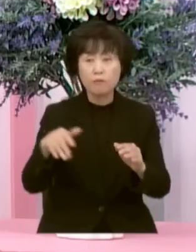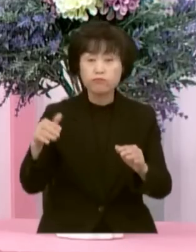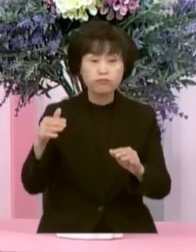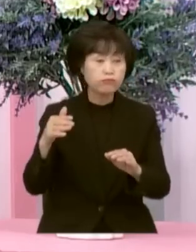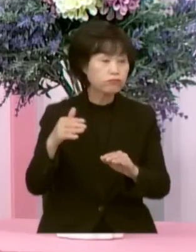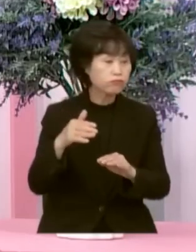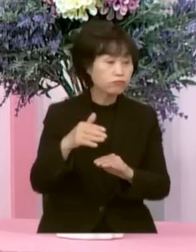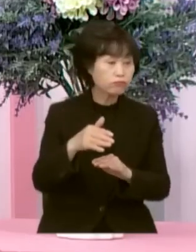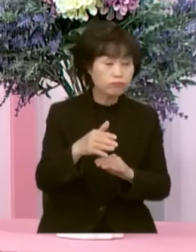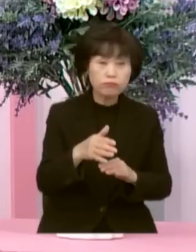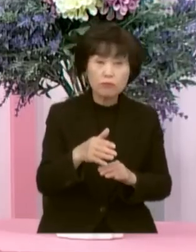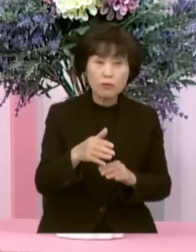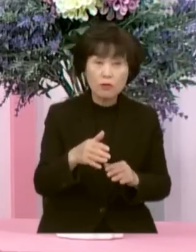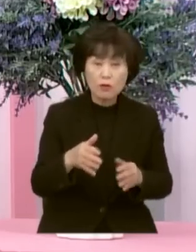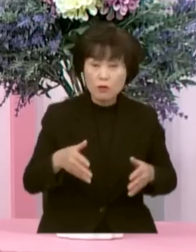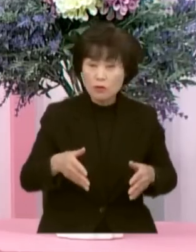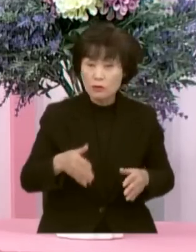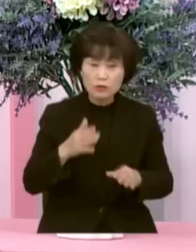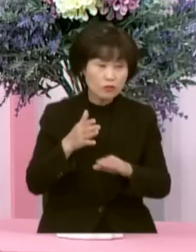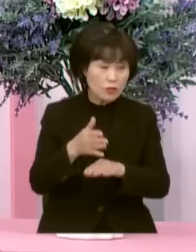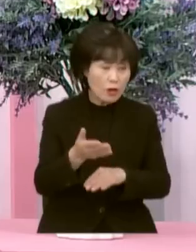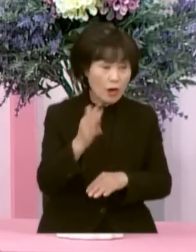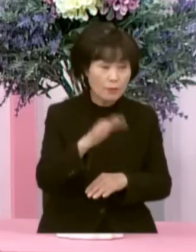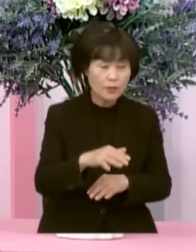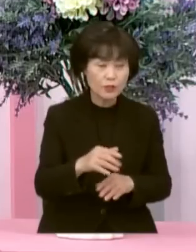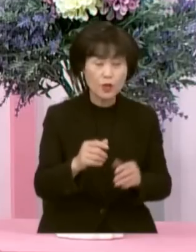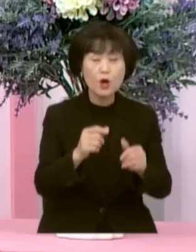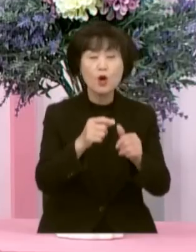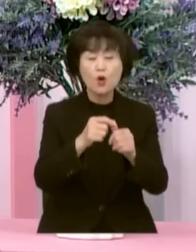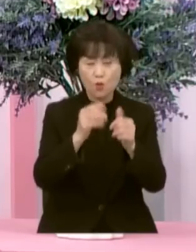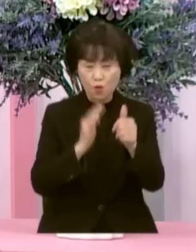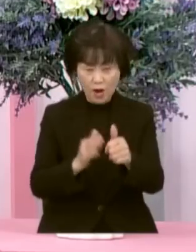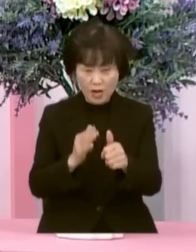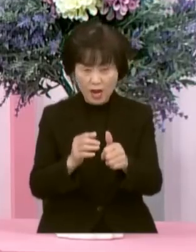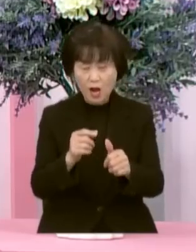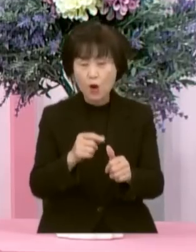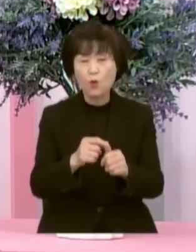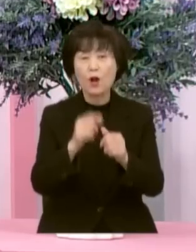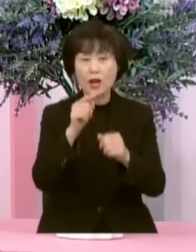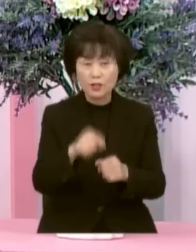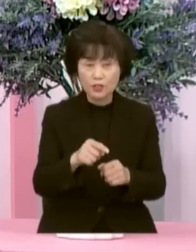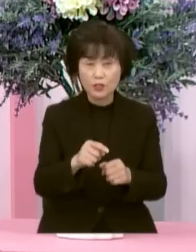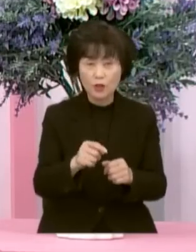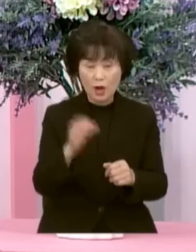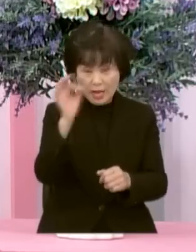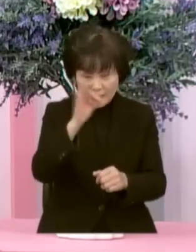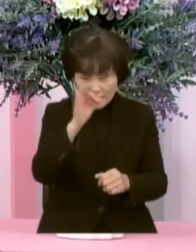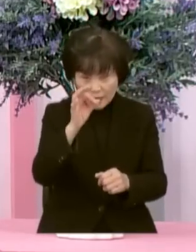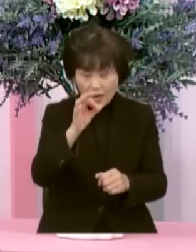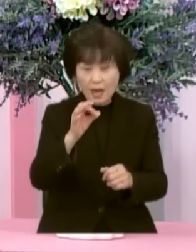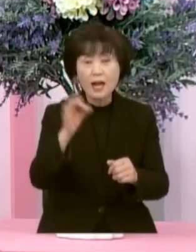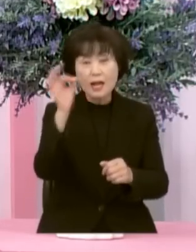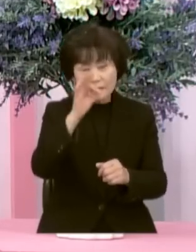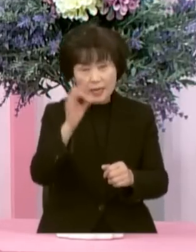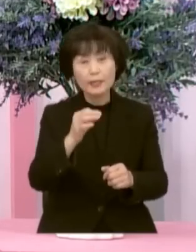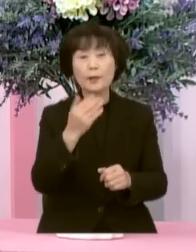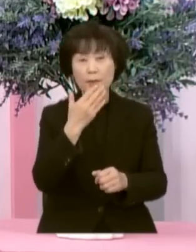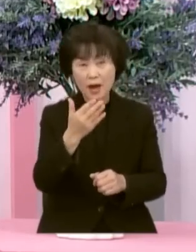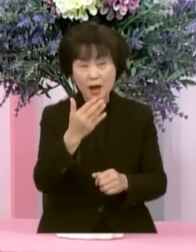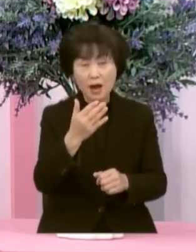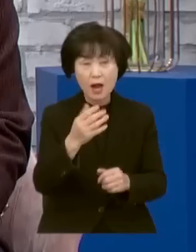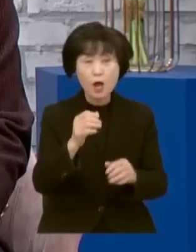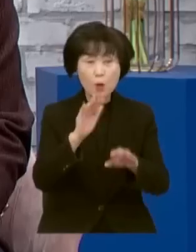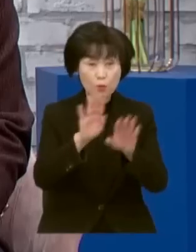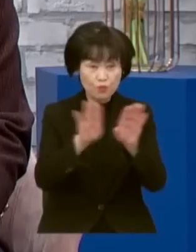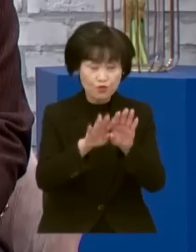지나가면서 구하라 그러면 얻을 것이요. 찾으라 그러면 찾을 것이요. 문을 두드리라 그러면 열릴 것이요. 라는 말이 성경책에